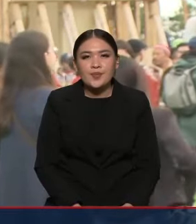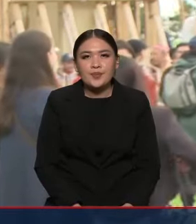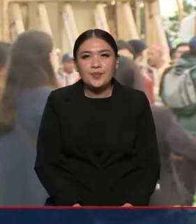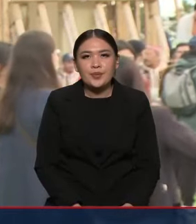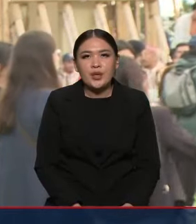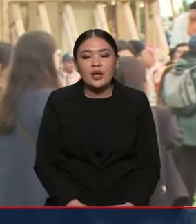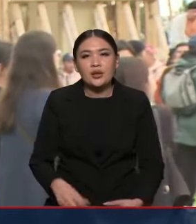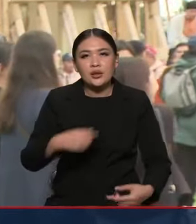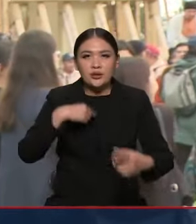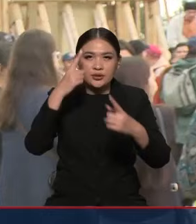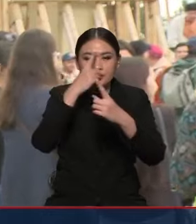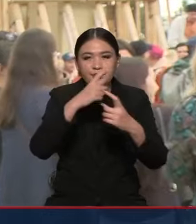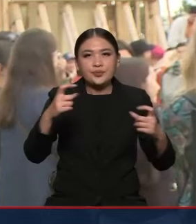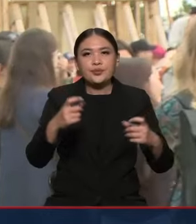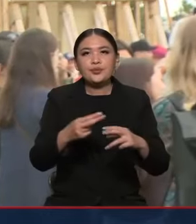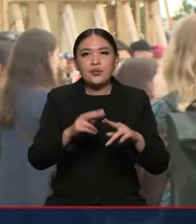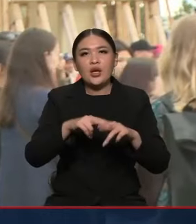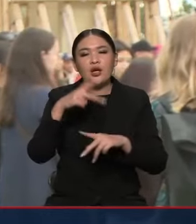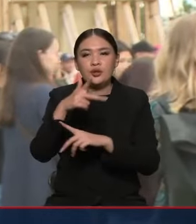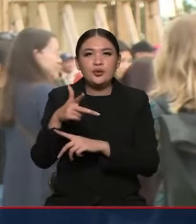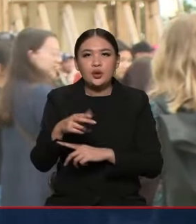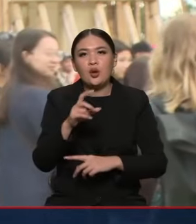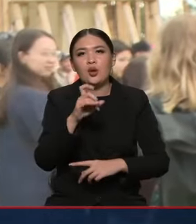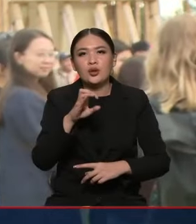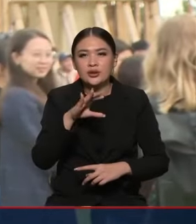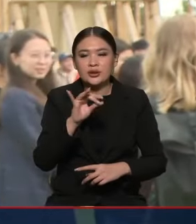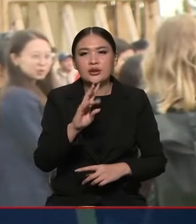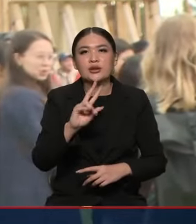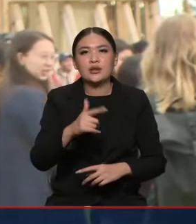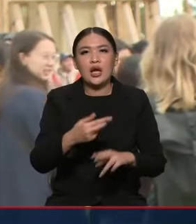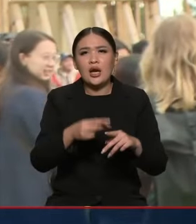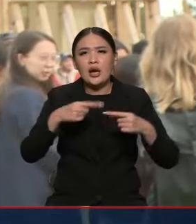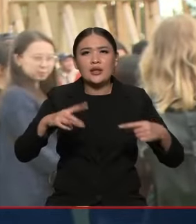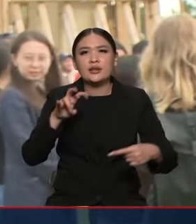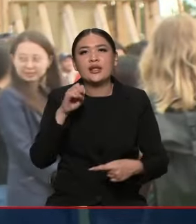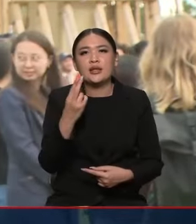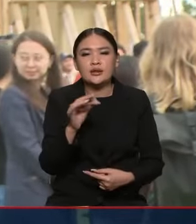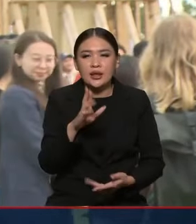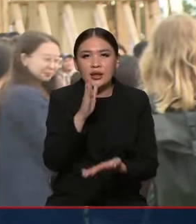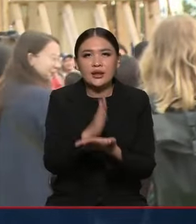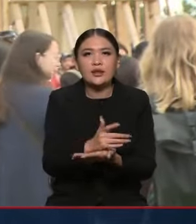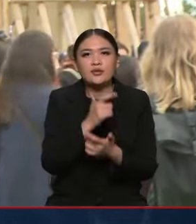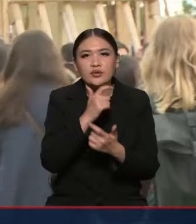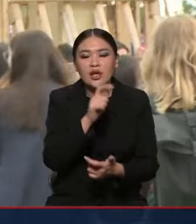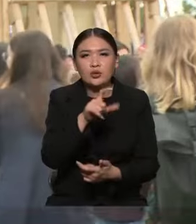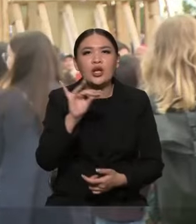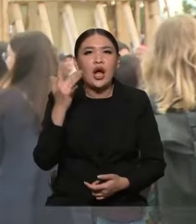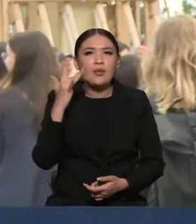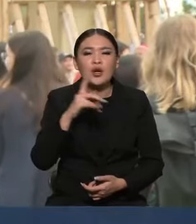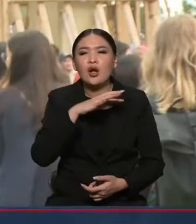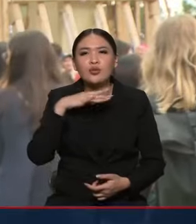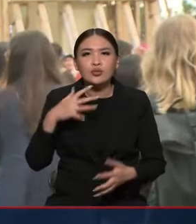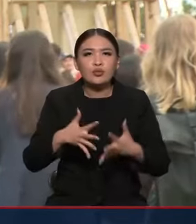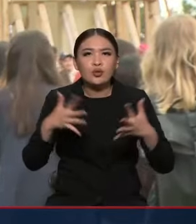Я публикую свои видеоролики на видеохостинг. Среди моих зрителей есть представители разных национальностей. Особенно много американцев, потому как